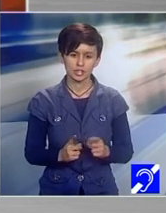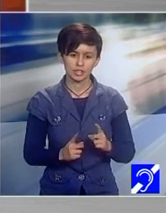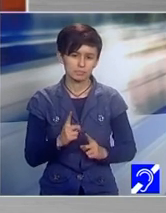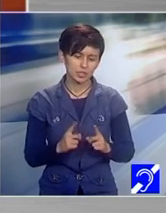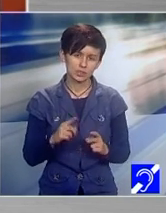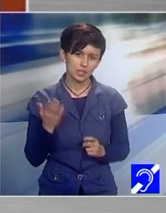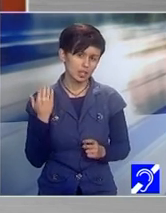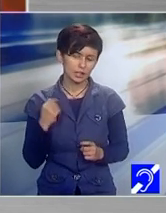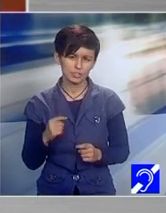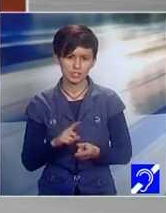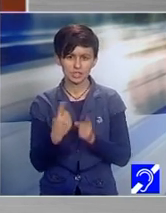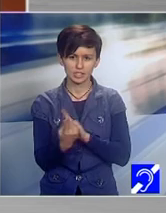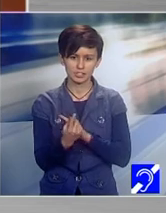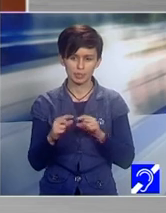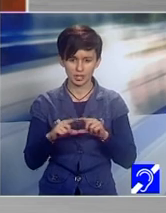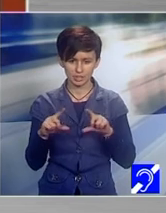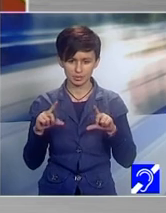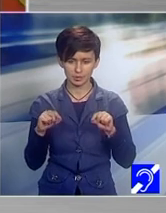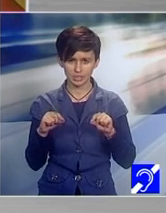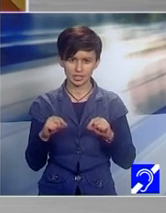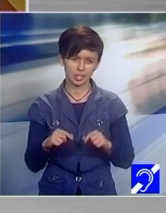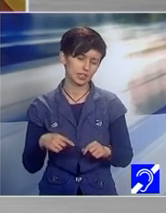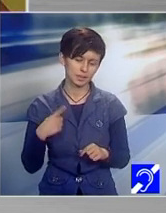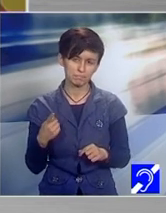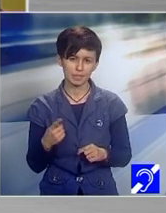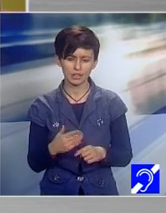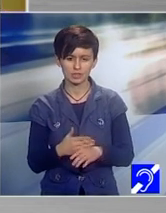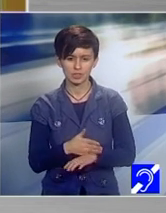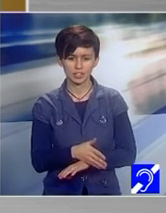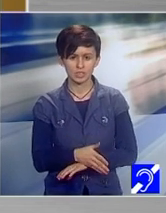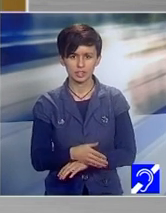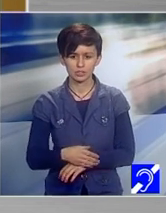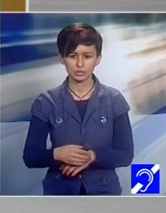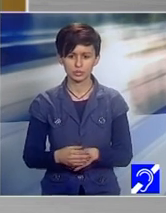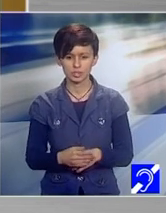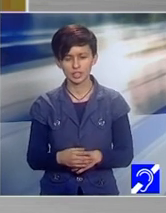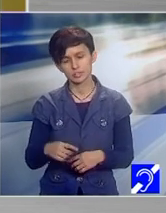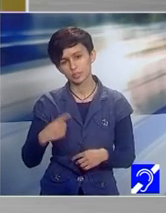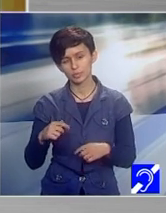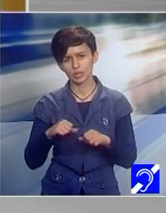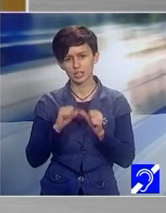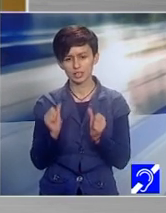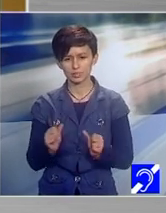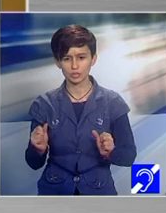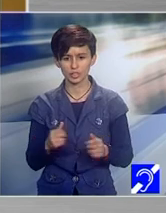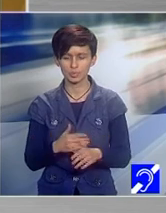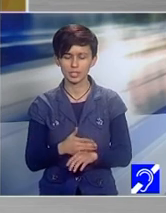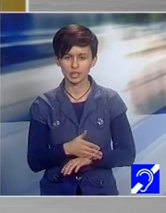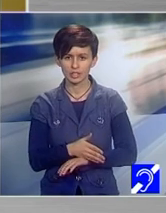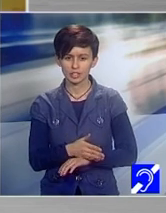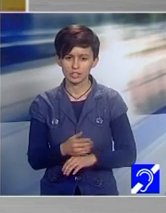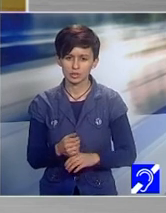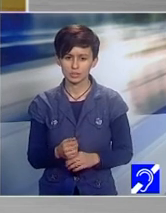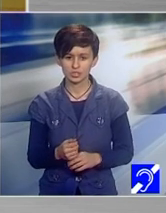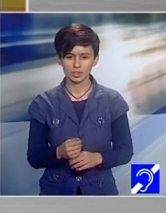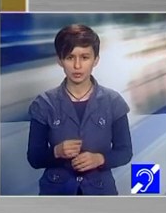schimbată eticheta, altele erau introduse în circuitul alimentar sub altă formă, ori semi-preparate, ori afumate,